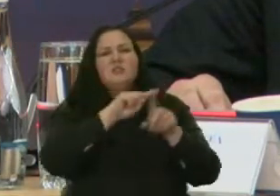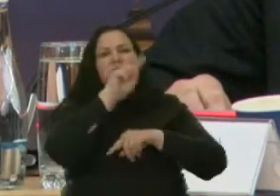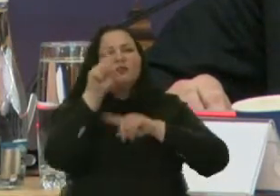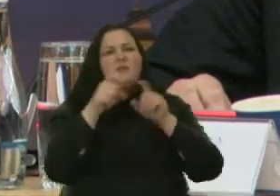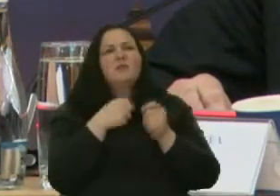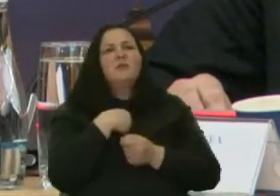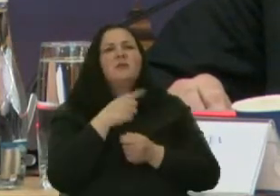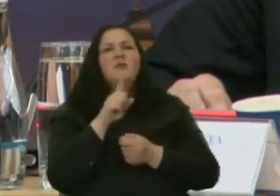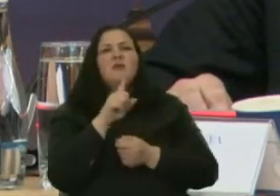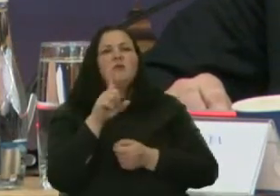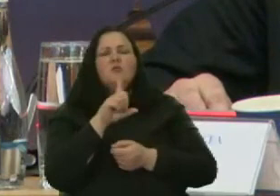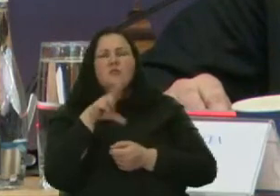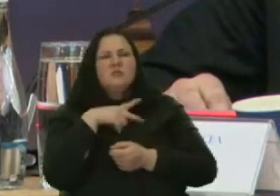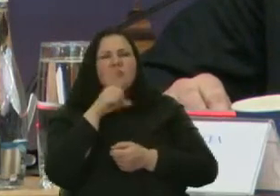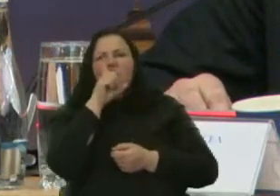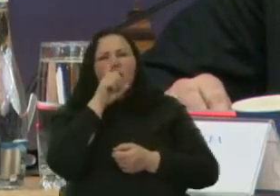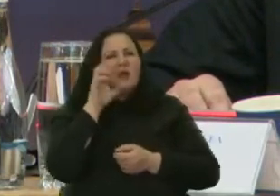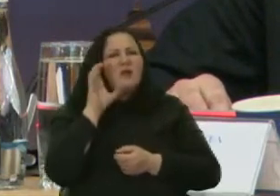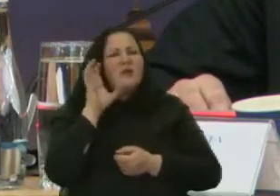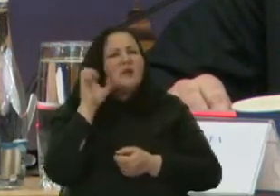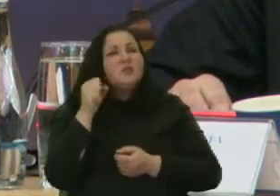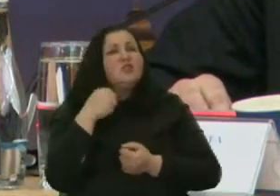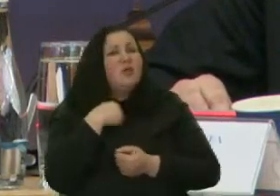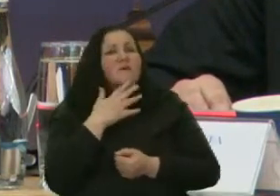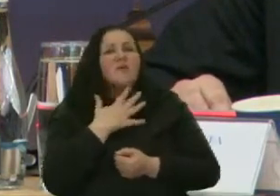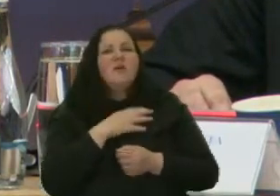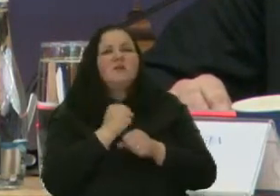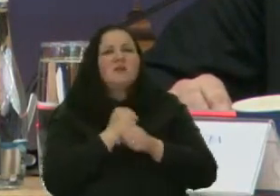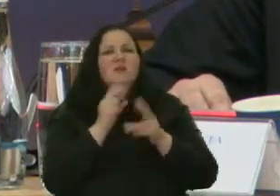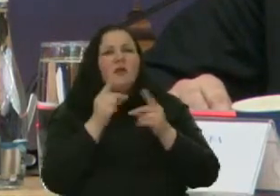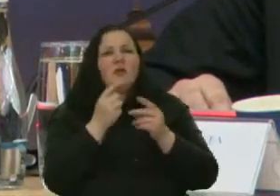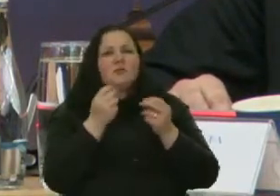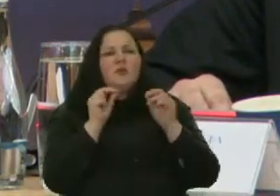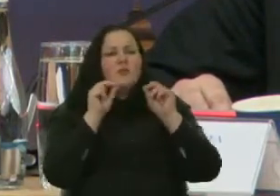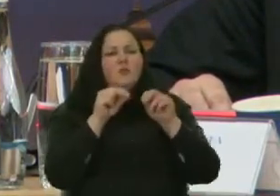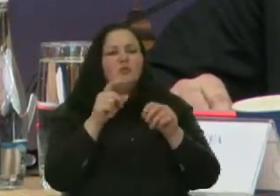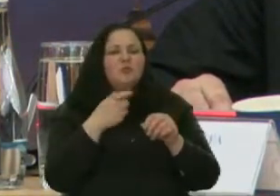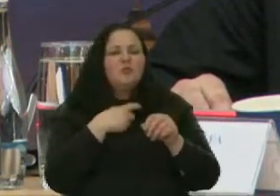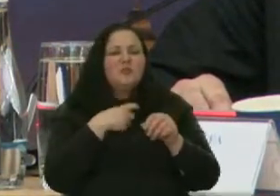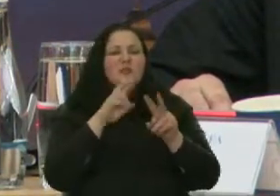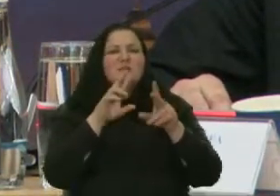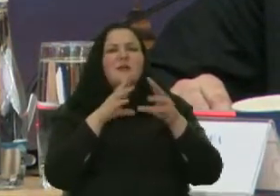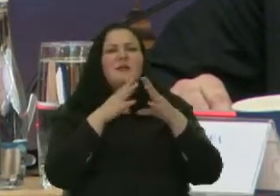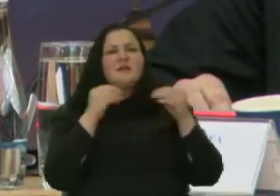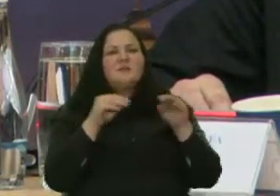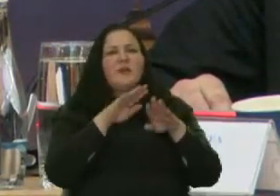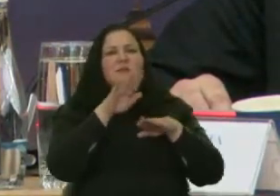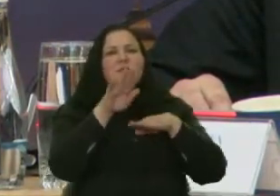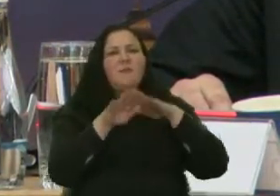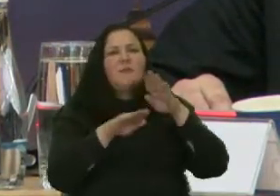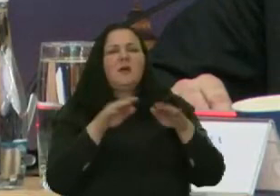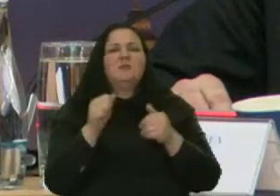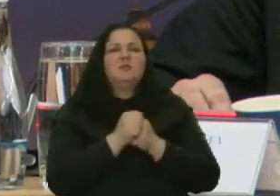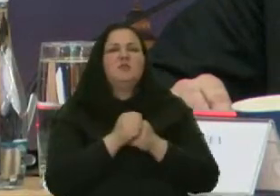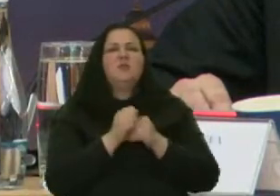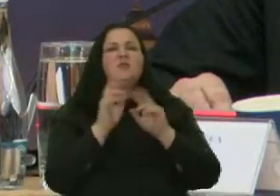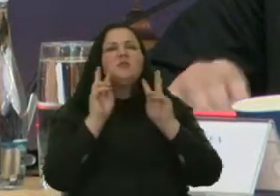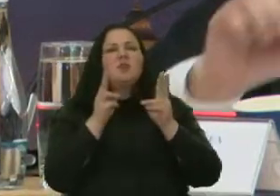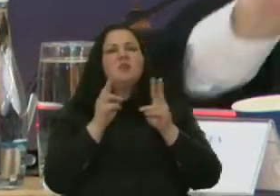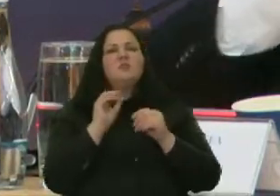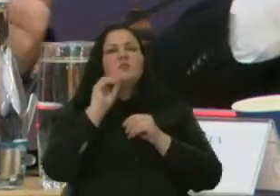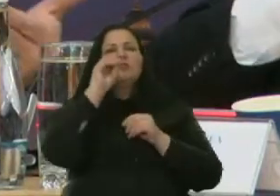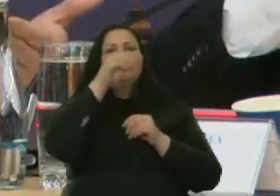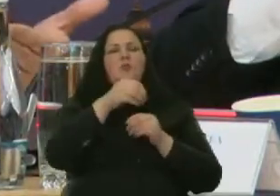am susținut sunt Dea credință și noi am dorit să fac numai că sunt oricâți bani ai pune nu poți să sari niște etape trebuie să respecți aceste etape că de ACA pun pentru